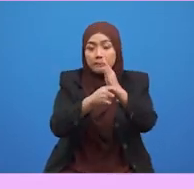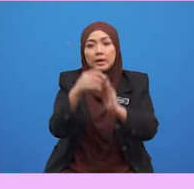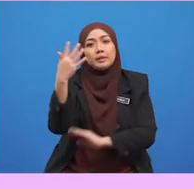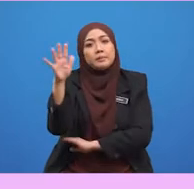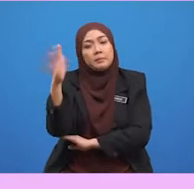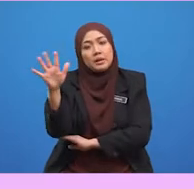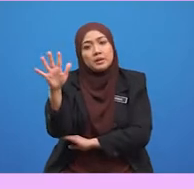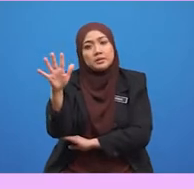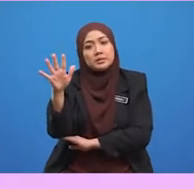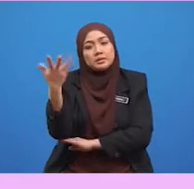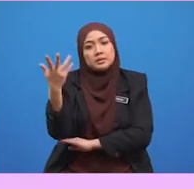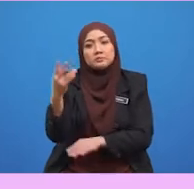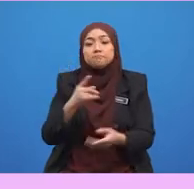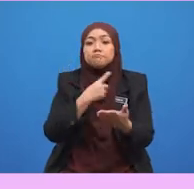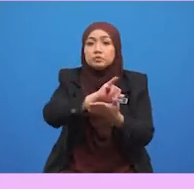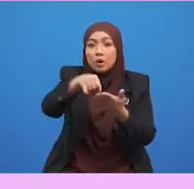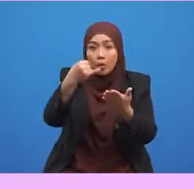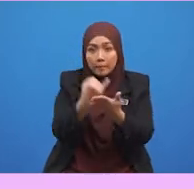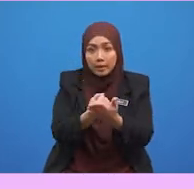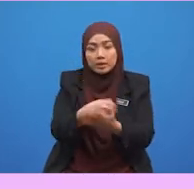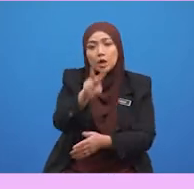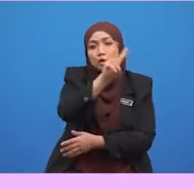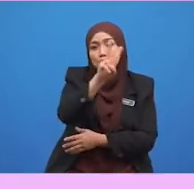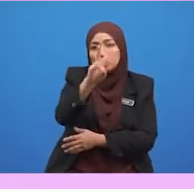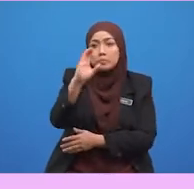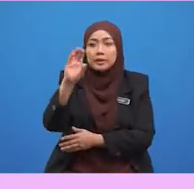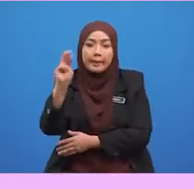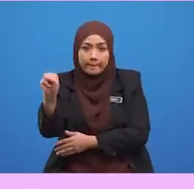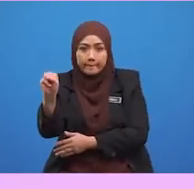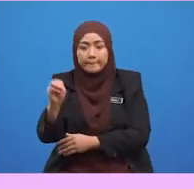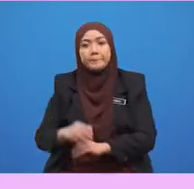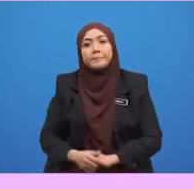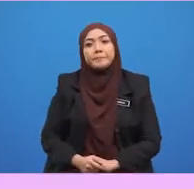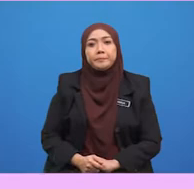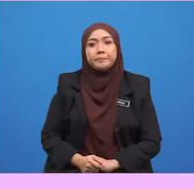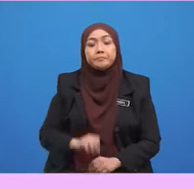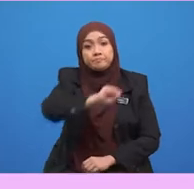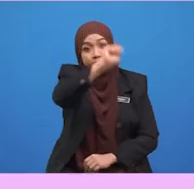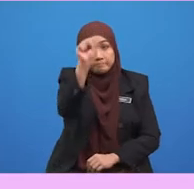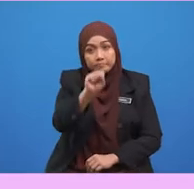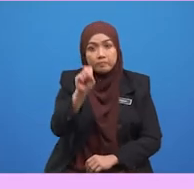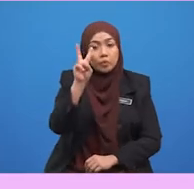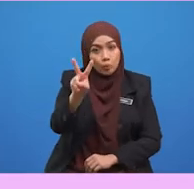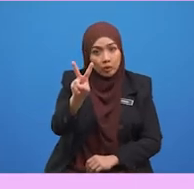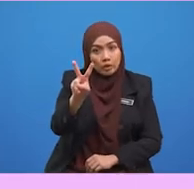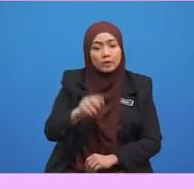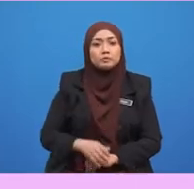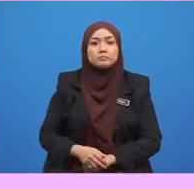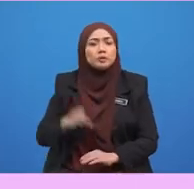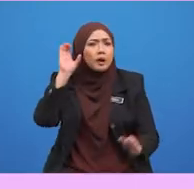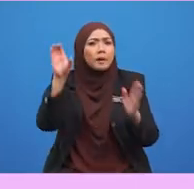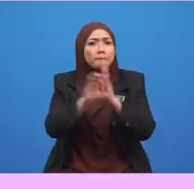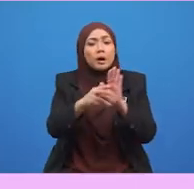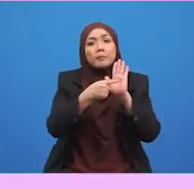15. Hasilnya sama dengan 22 cm. Soalan kedua pula,